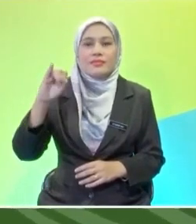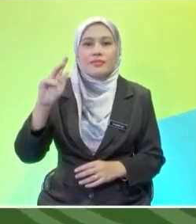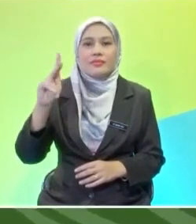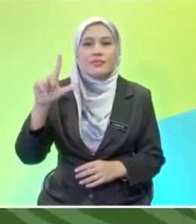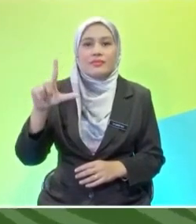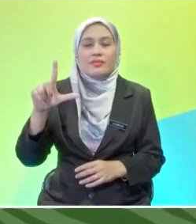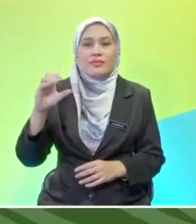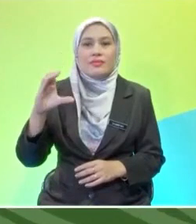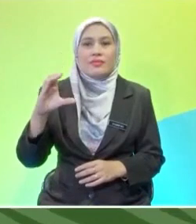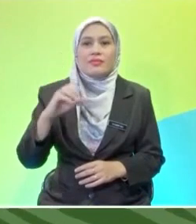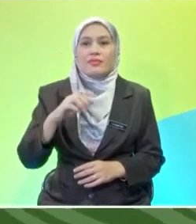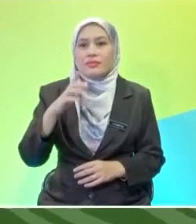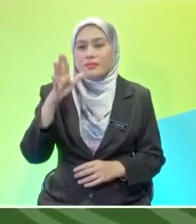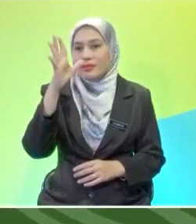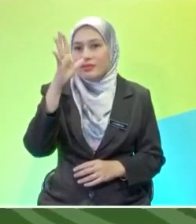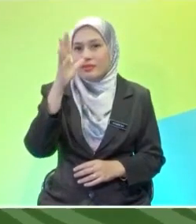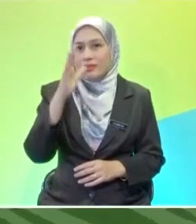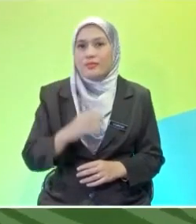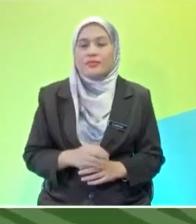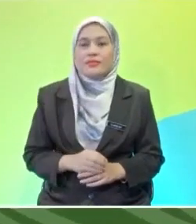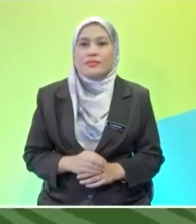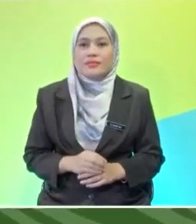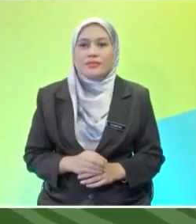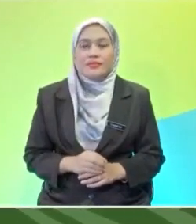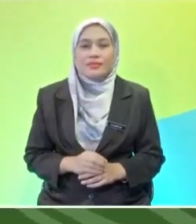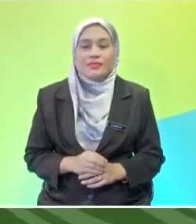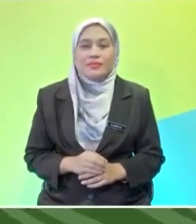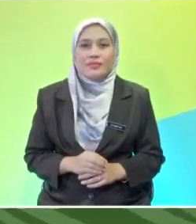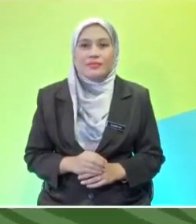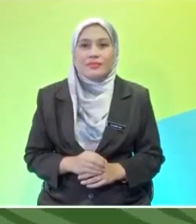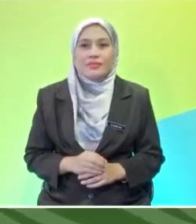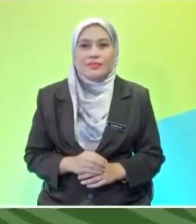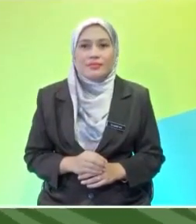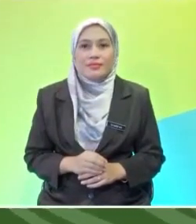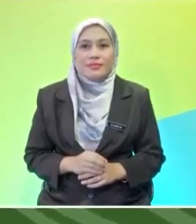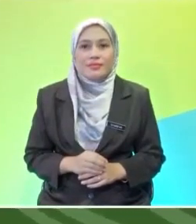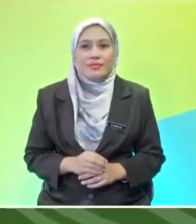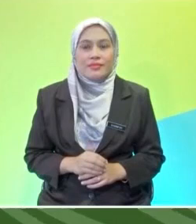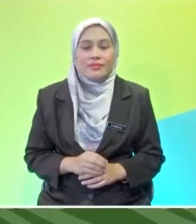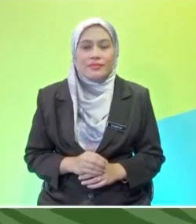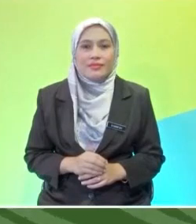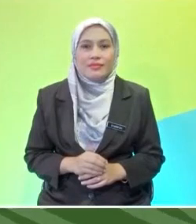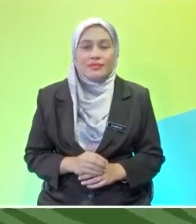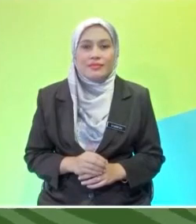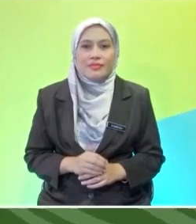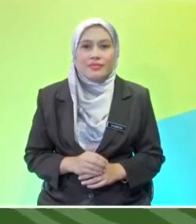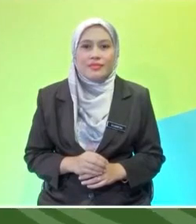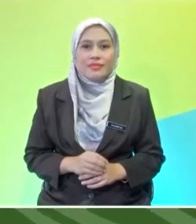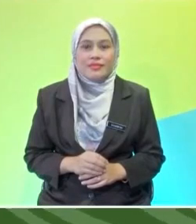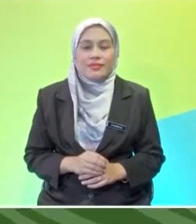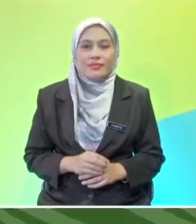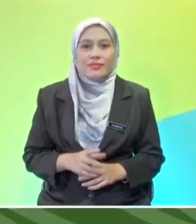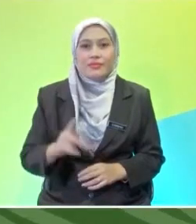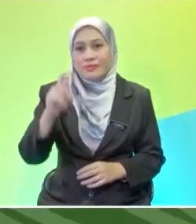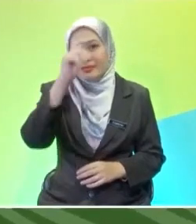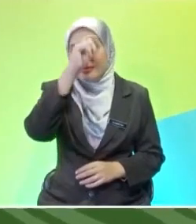Gajah, Melaka. Okey, adik Rashbita. Hai. Okay, selamat datang. Dan yang terakhir adik Yvonne